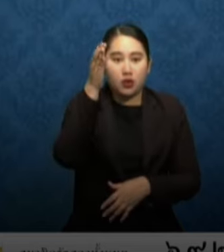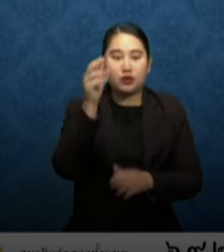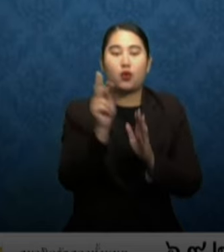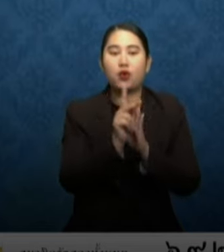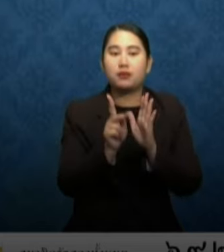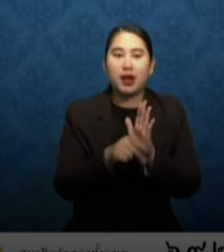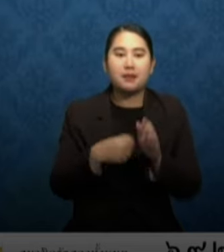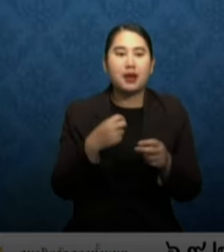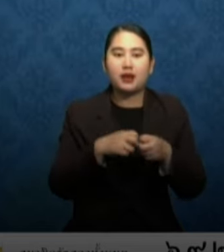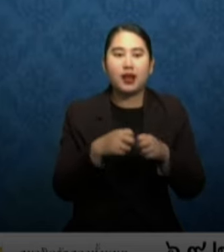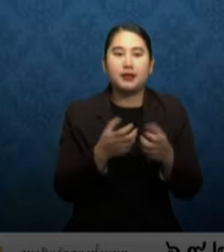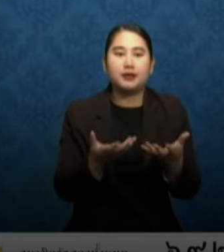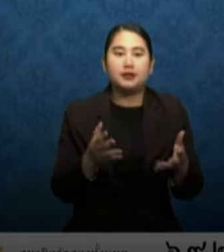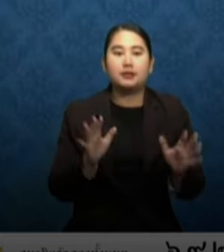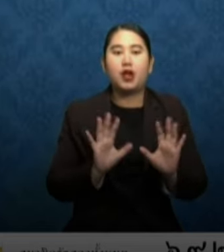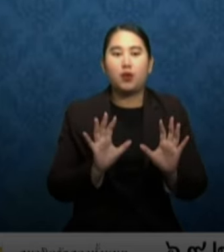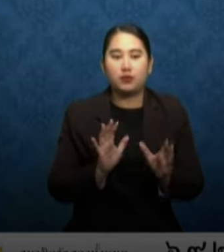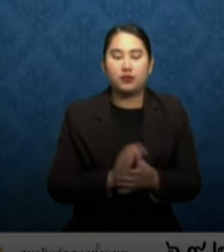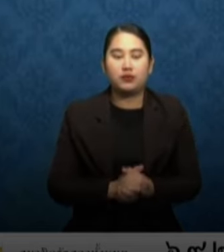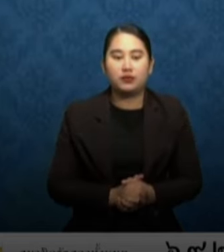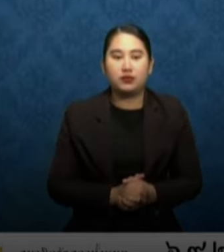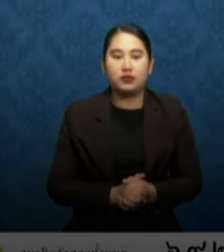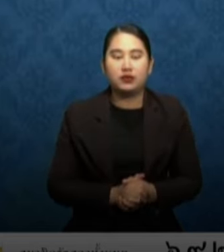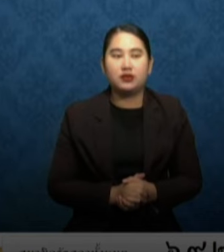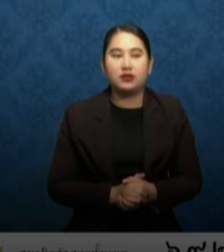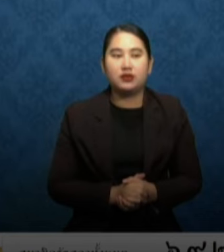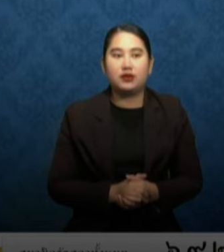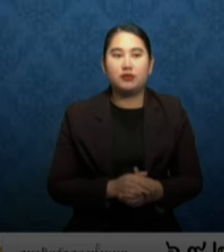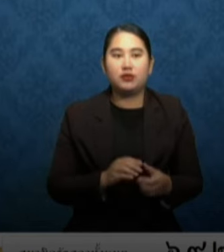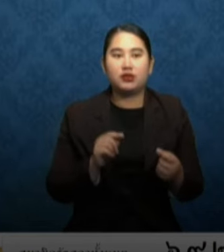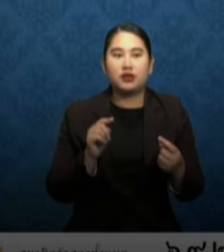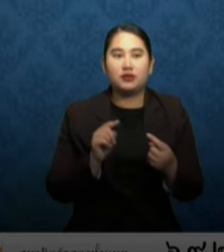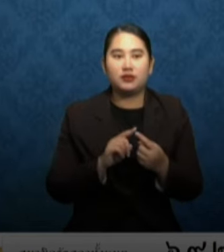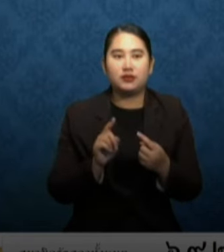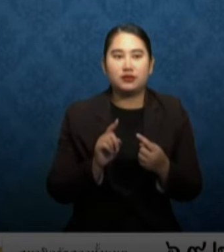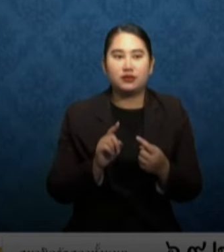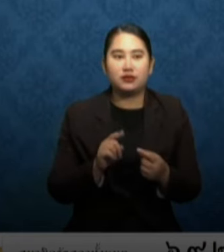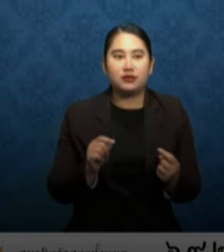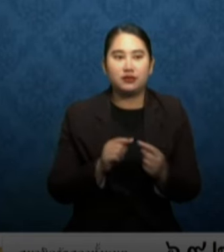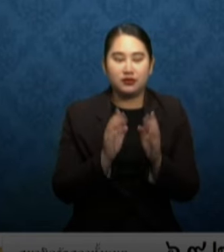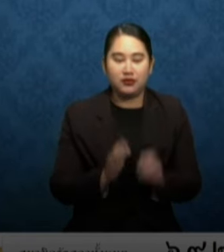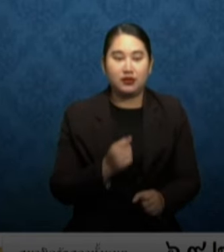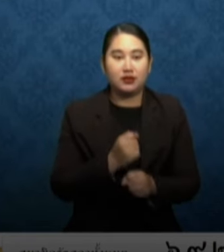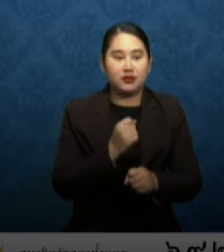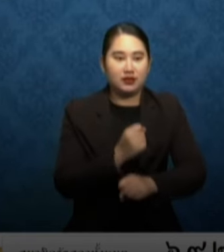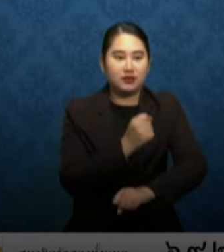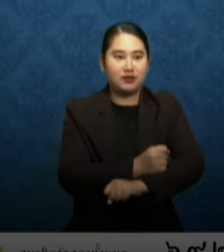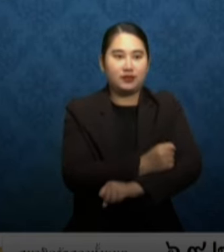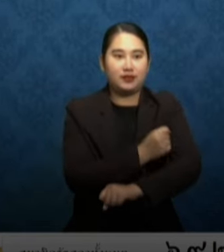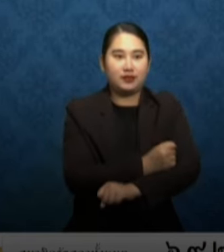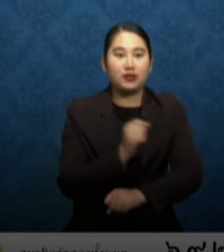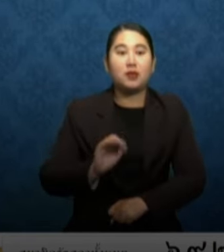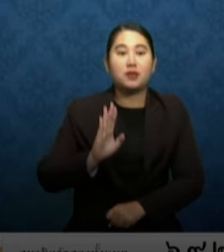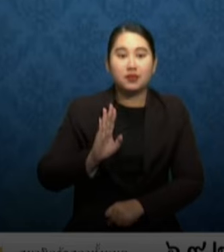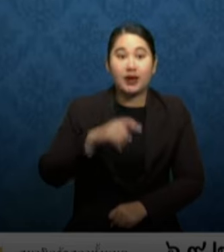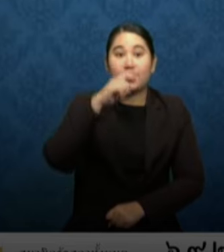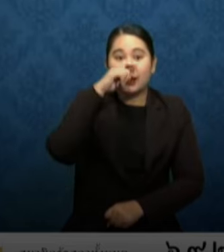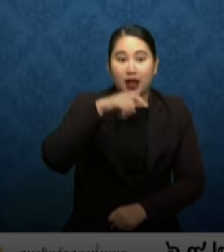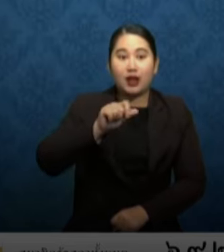เกิดปัญหาเช่นนี้อีกมาดูอีกสักกรณีครับเรื่องลูกจ้างรับเหมาช่วงในบริษัท